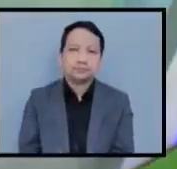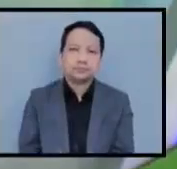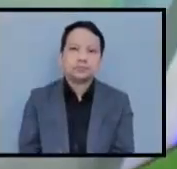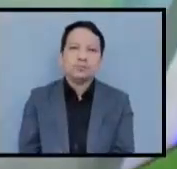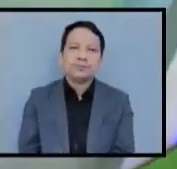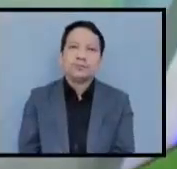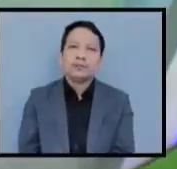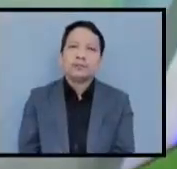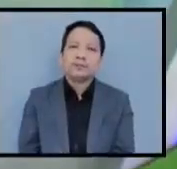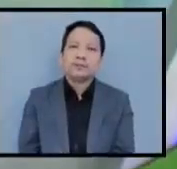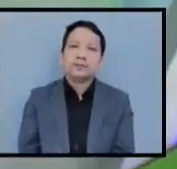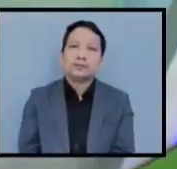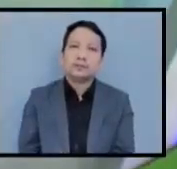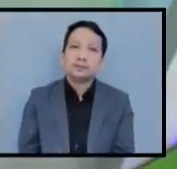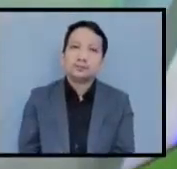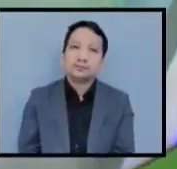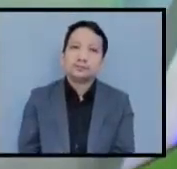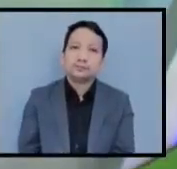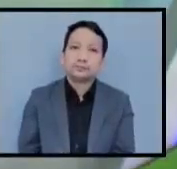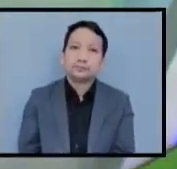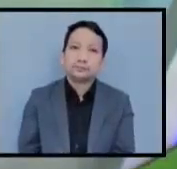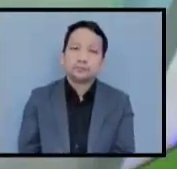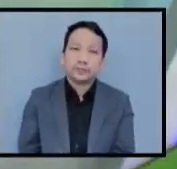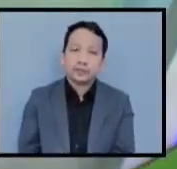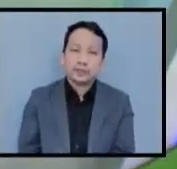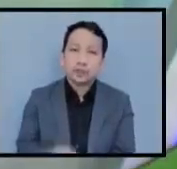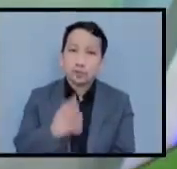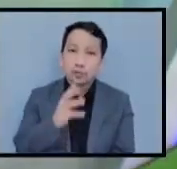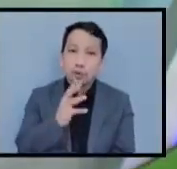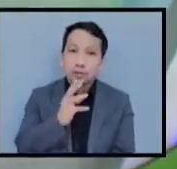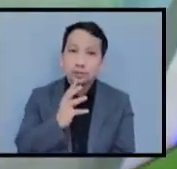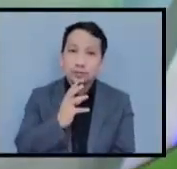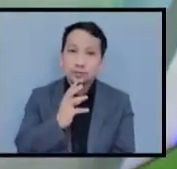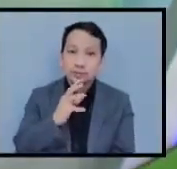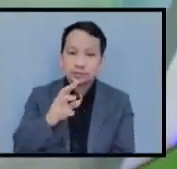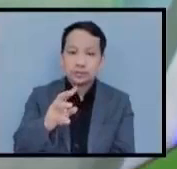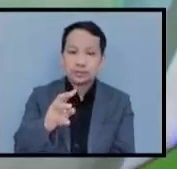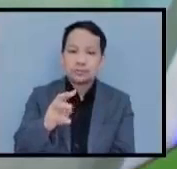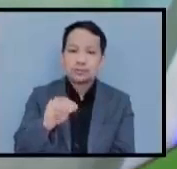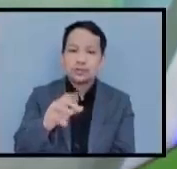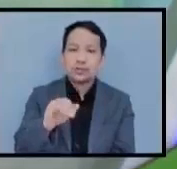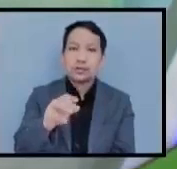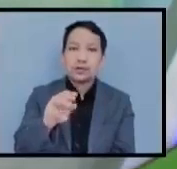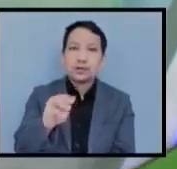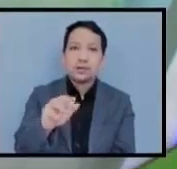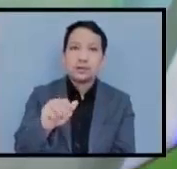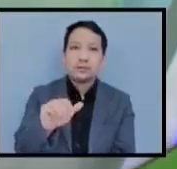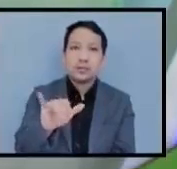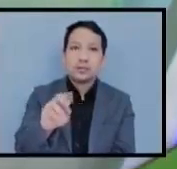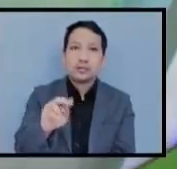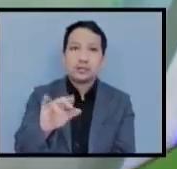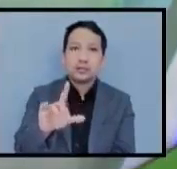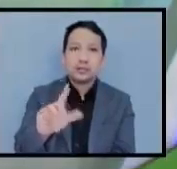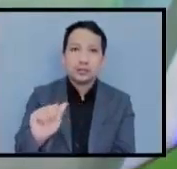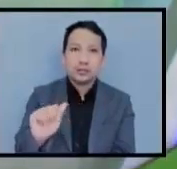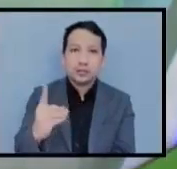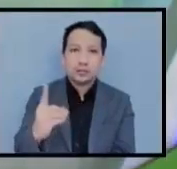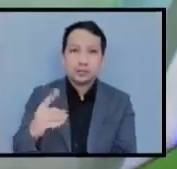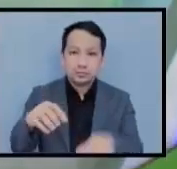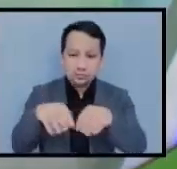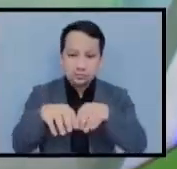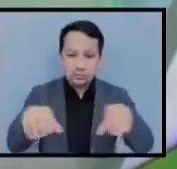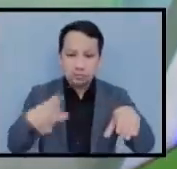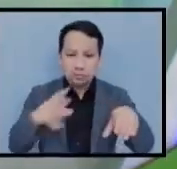Nagkaroon ng tagas ang tubo ng Maynila sa kahabaan ng Osmeña Highway sa kanto ng Sobel Roja sa lungsod ng Maynila. Dahil po